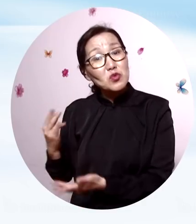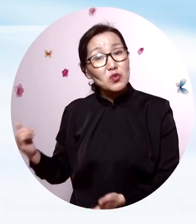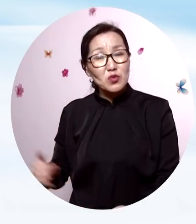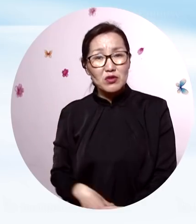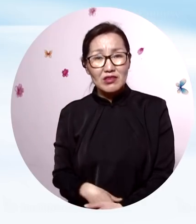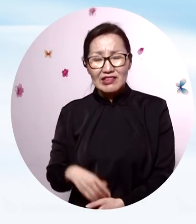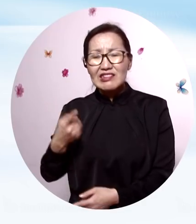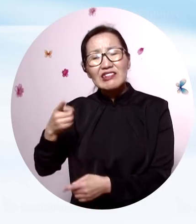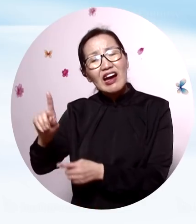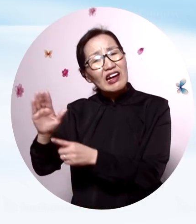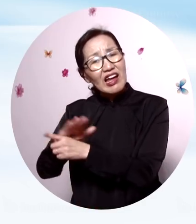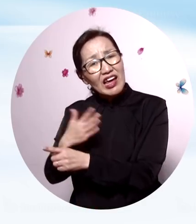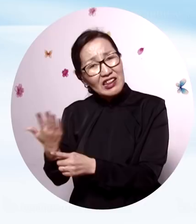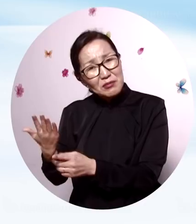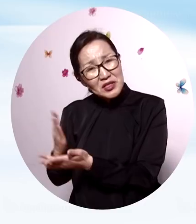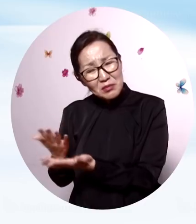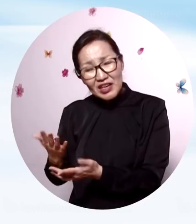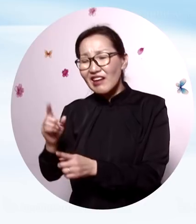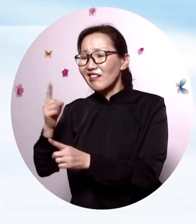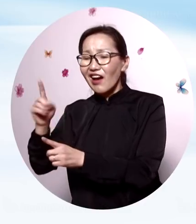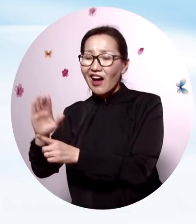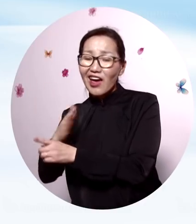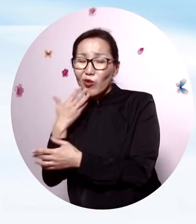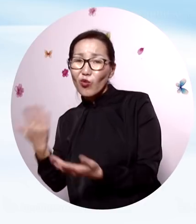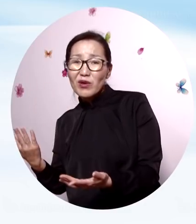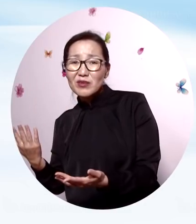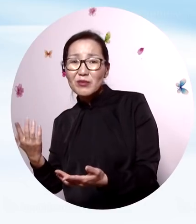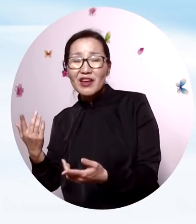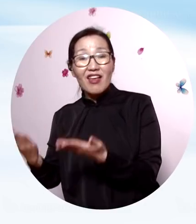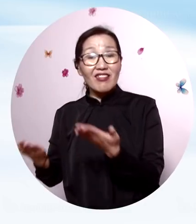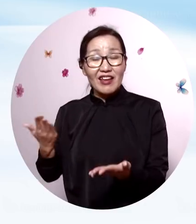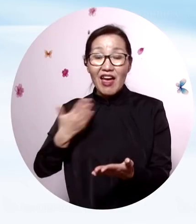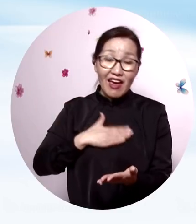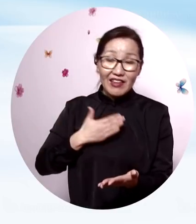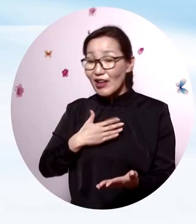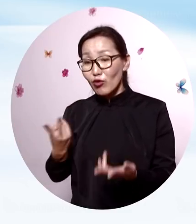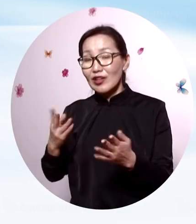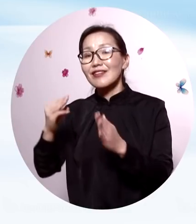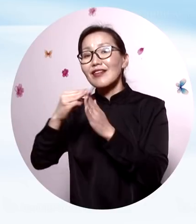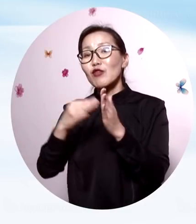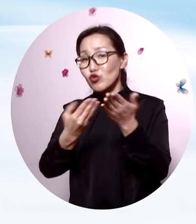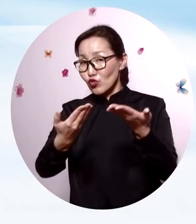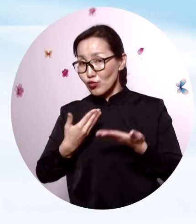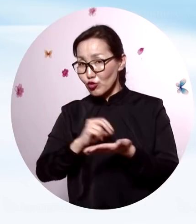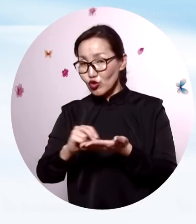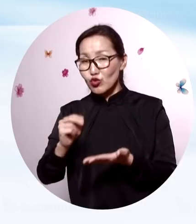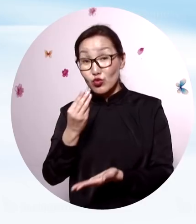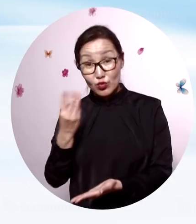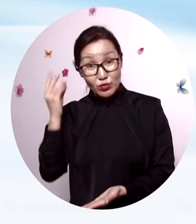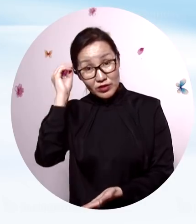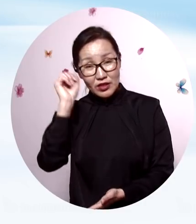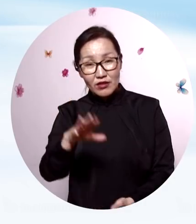А, яагаад хайрладаг байсан бэ? Яагаад хайрладаггүй байсан бэ гэдгийг нь бас тайлбарлаж бичээ шүү. Хүү нэцэг